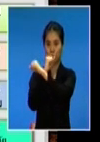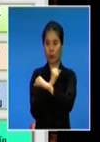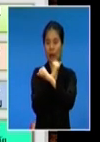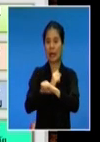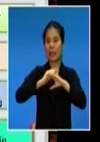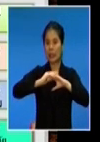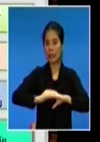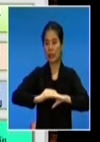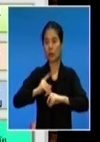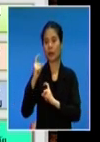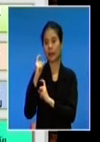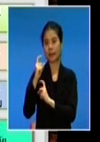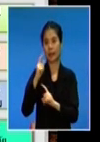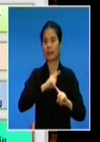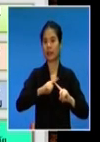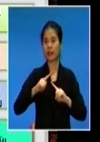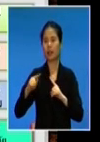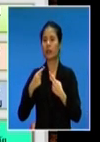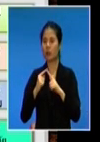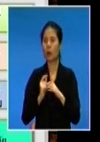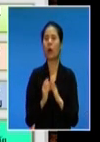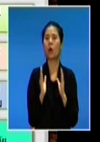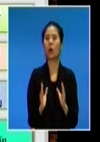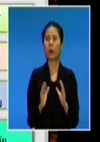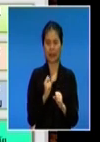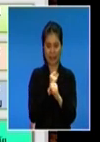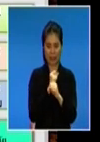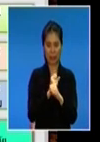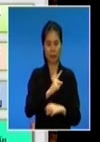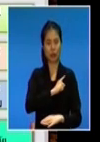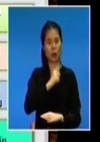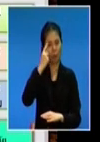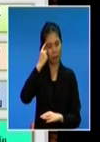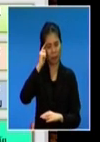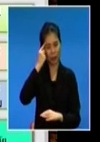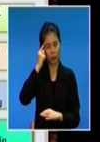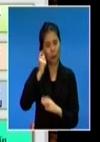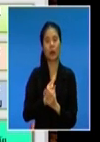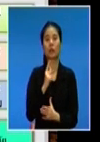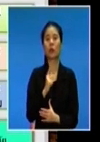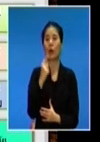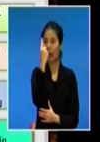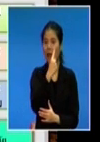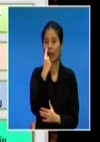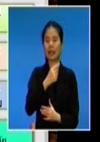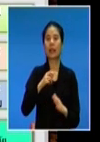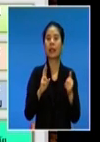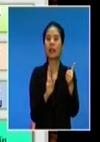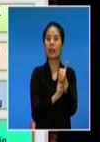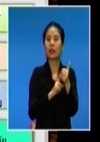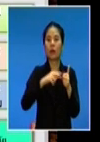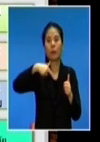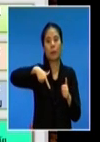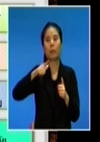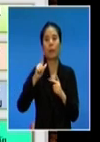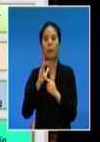ภัยไม่พอเพราะว่าเขาไม่มีความรู้เรื่องถนนเรื่องอุบัติเหตุก็ขอให้คมนาคมเนี่ยโดยรองปลัดเข้ามาเป็นแล้วก็ขอตำร